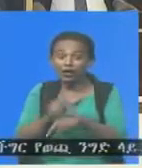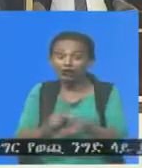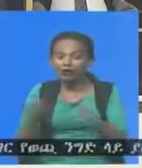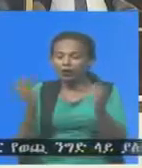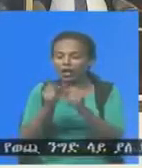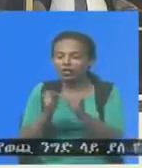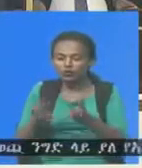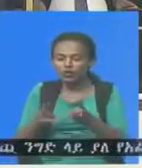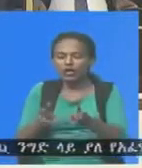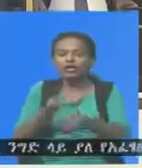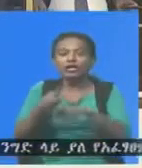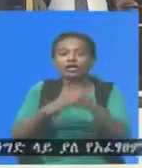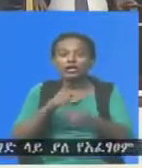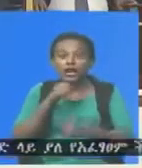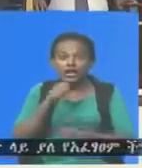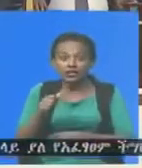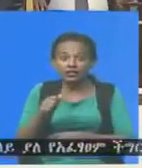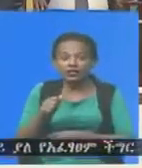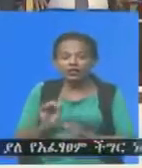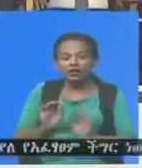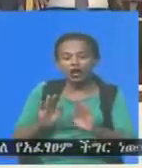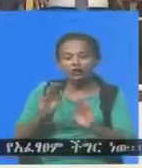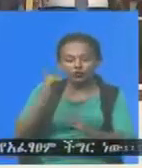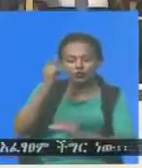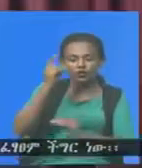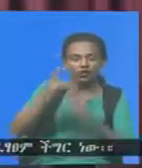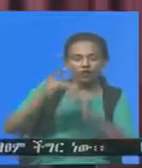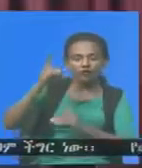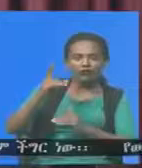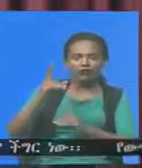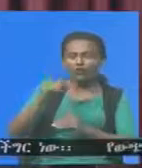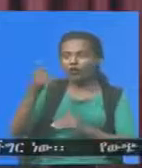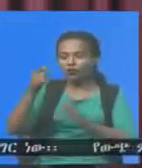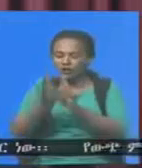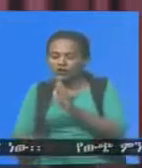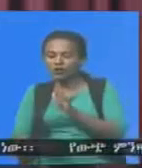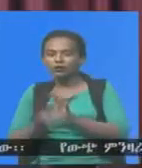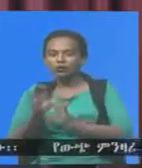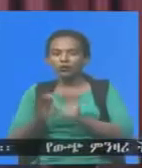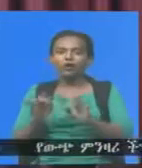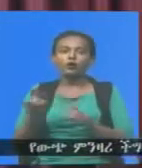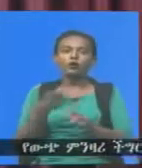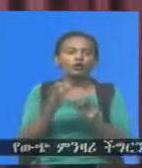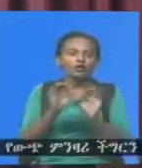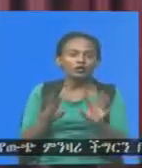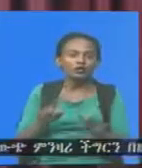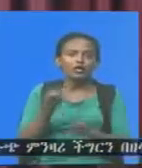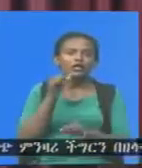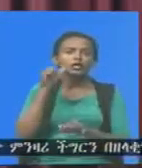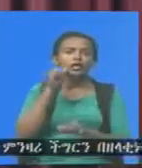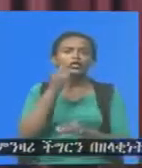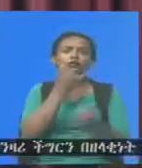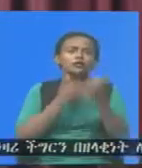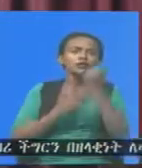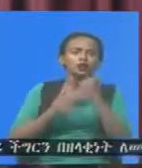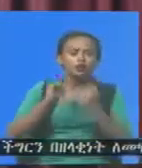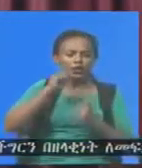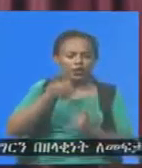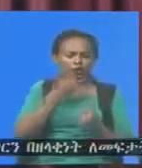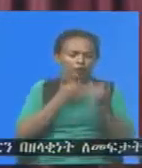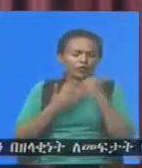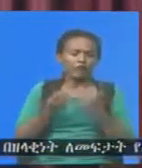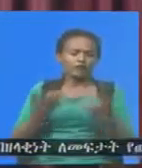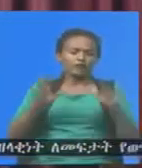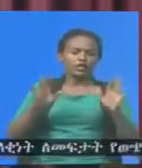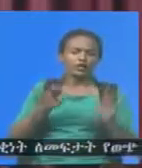እንዳይሄድ፣ ራሱን ከፍ ሌላውን ዝቅ በሚያደርግ እንዳይሄድ፣ ትናንት በድያለው ነገም ስለምበደል አልፈልግም በሚል